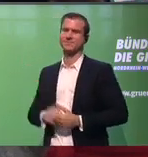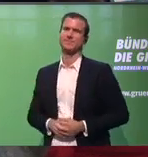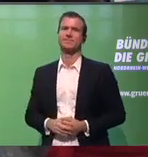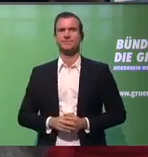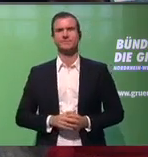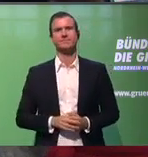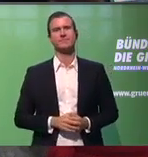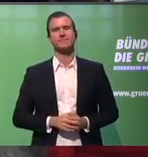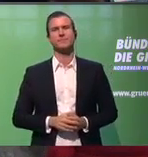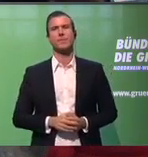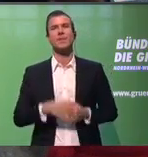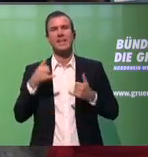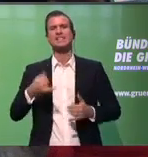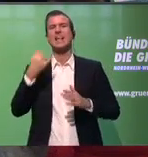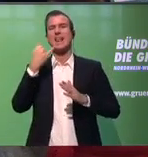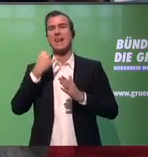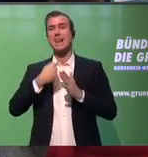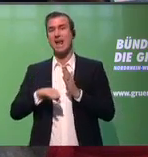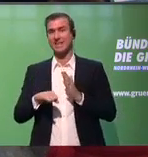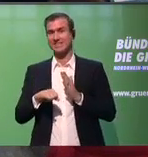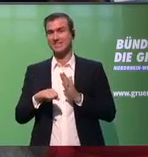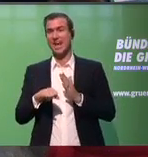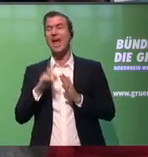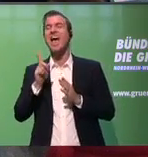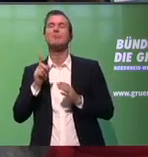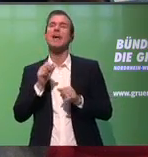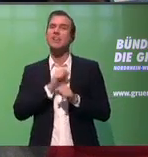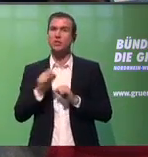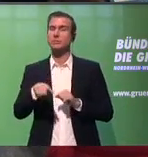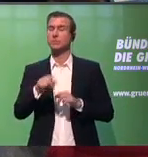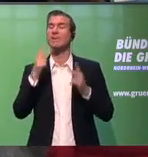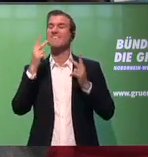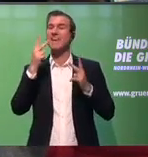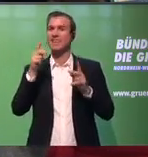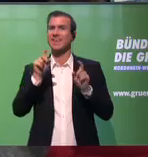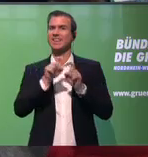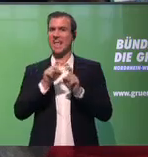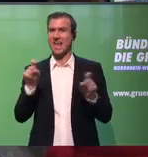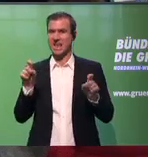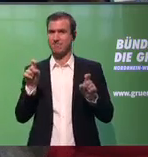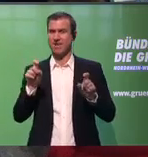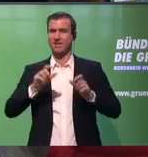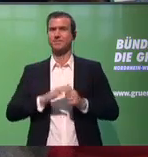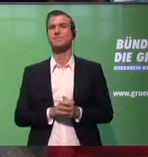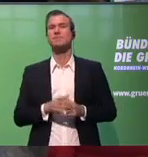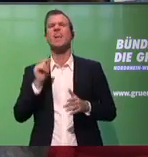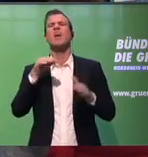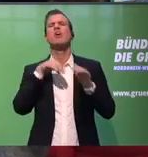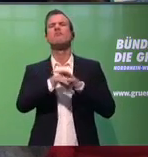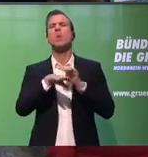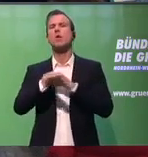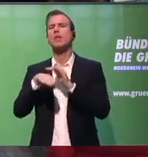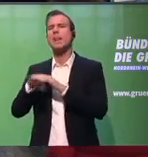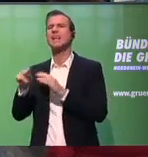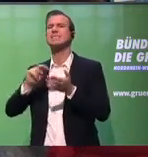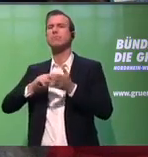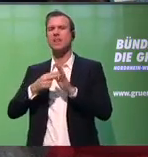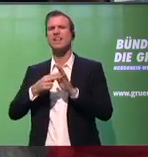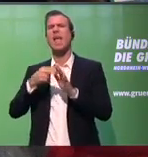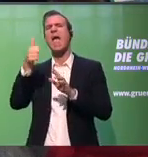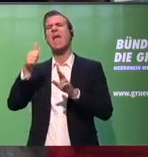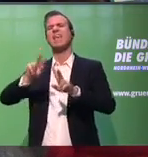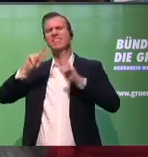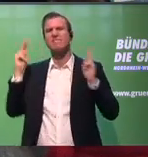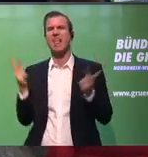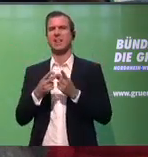Wir kommen zu unserem letzten, aber auch nichtsdestotrotz sehr wichtigen Themenblock. Das ist die Flüchtlingspolitik und die Eine-Welt-Politik